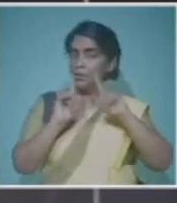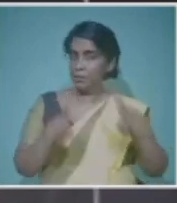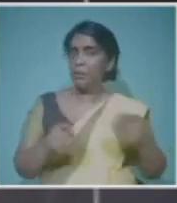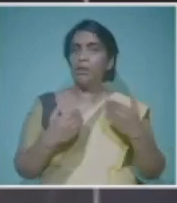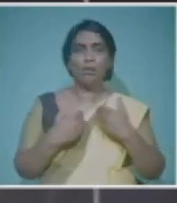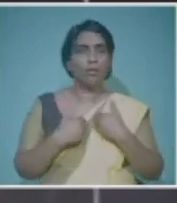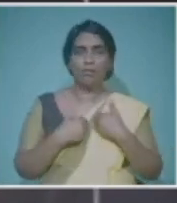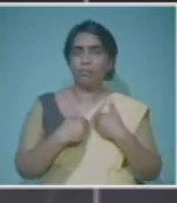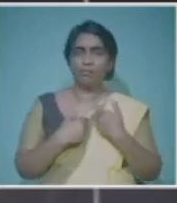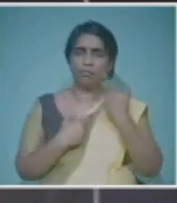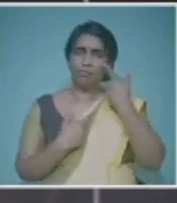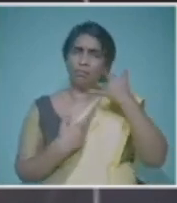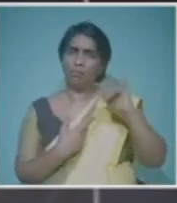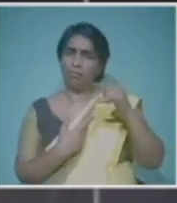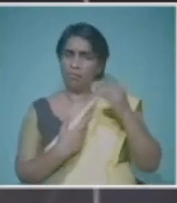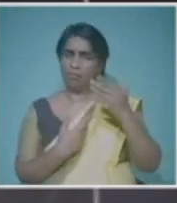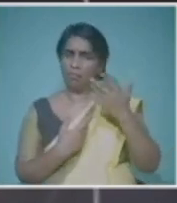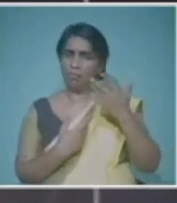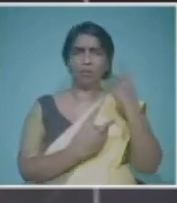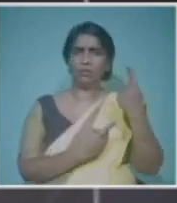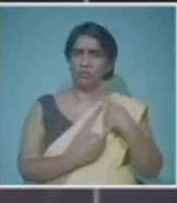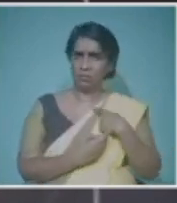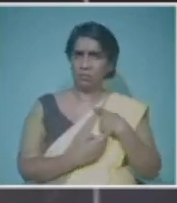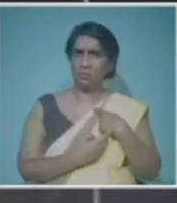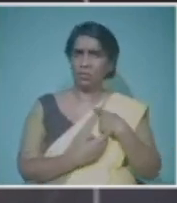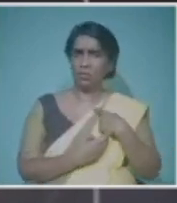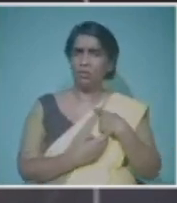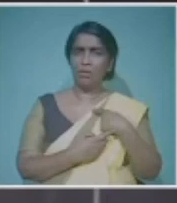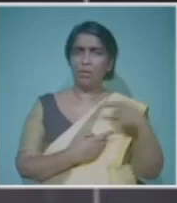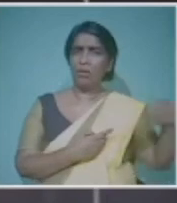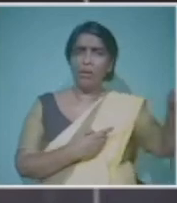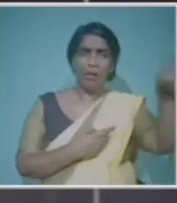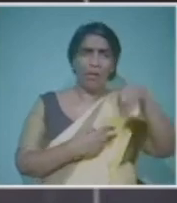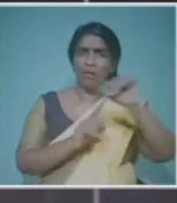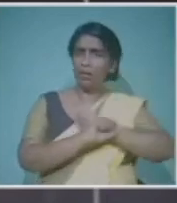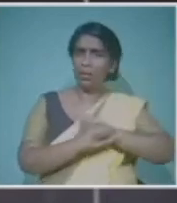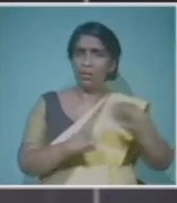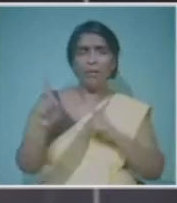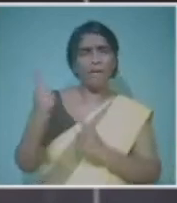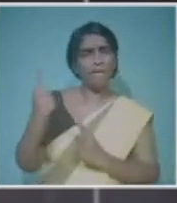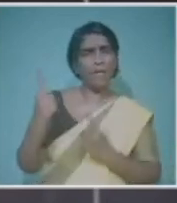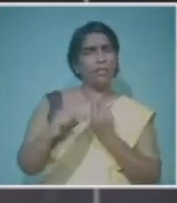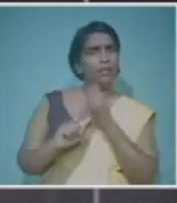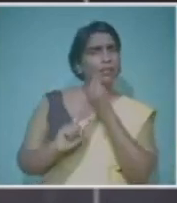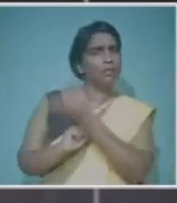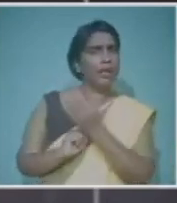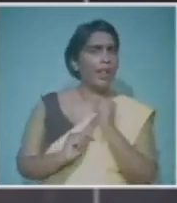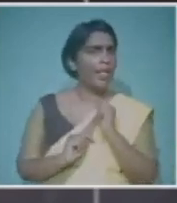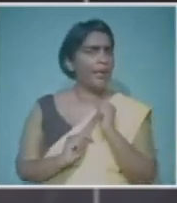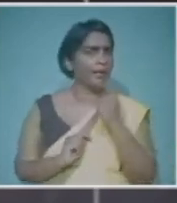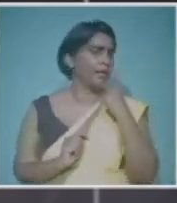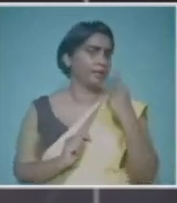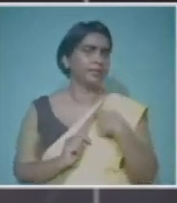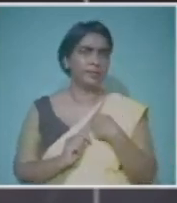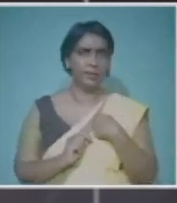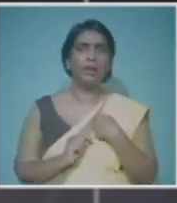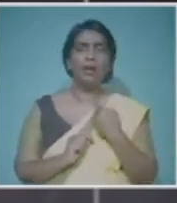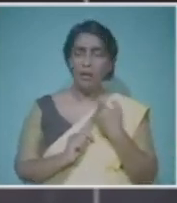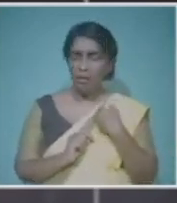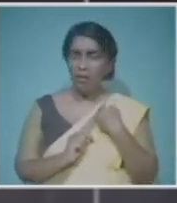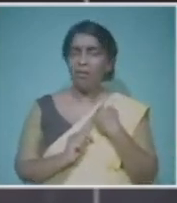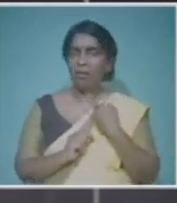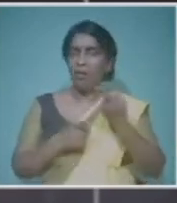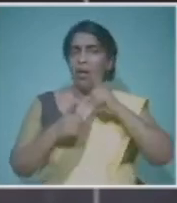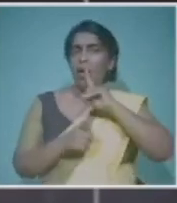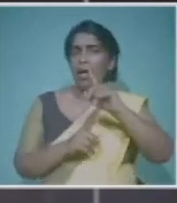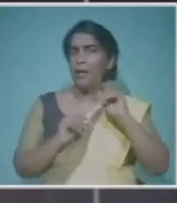අපිට මේක ජස්ටිෆයි කරලා කියන්න අනිත් කාටවත් දෙන්න නැතුව ඇයි මේ කට්ටියට මේක දෙන්න කියලා එතකොට අපි අනිත් දේ